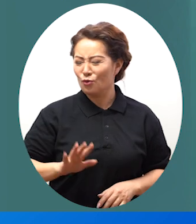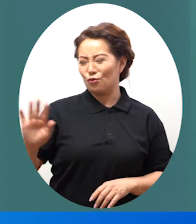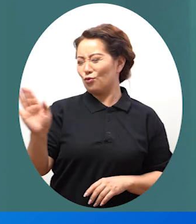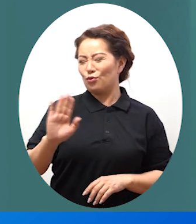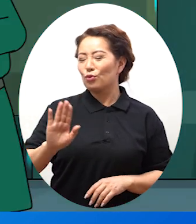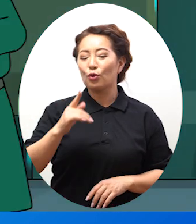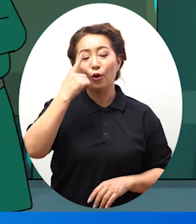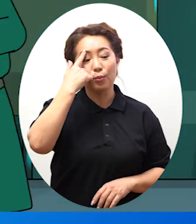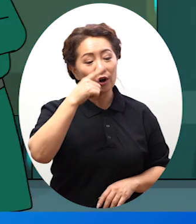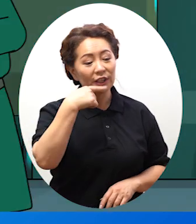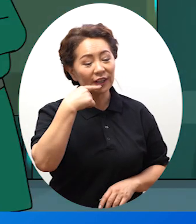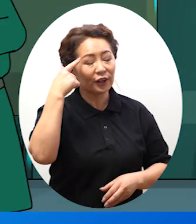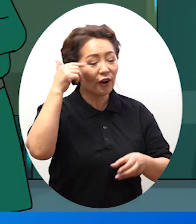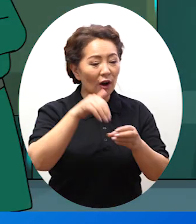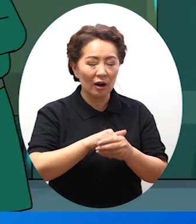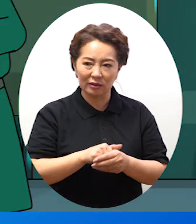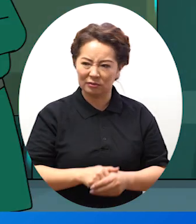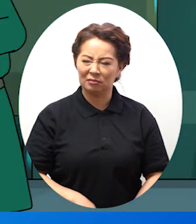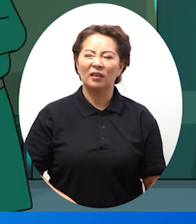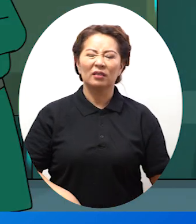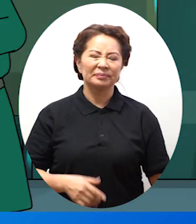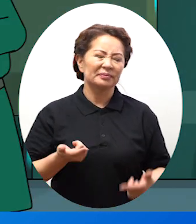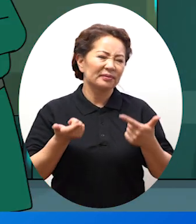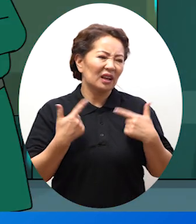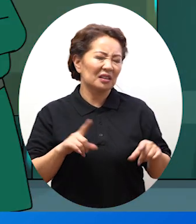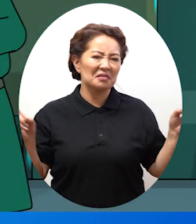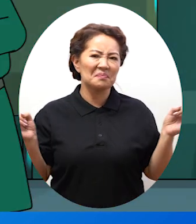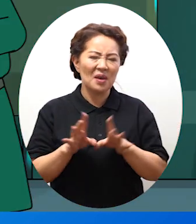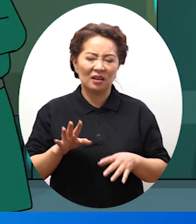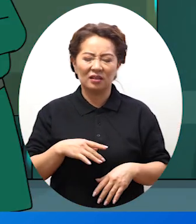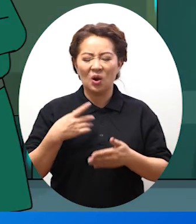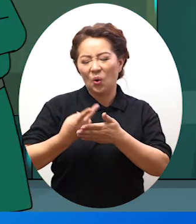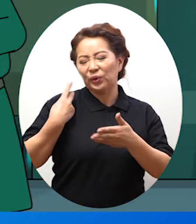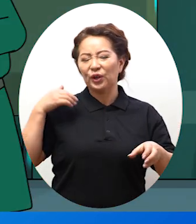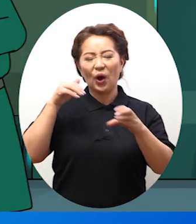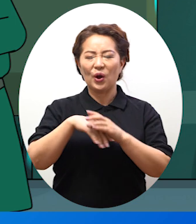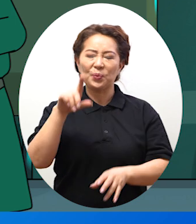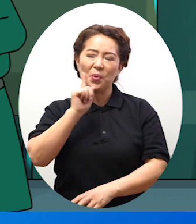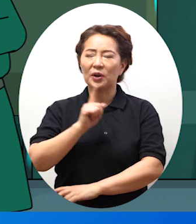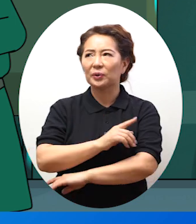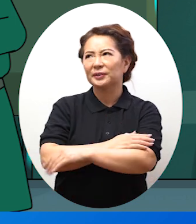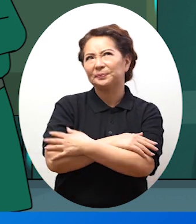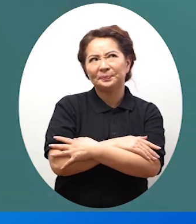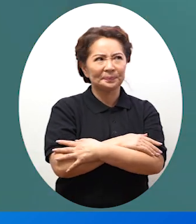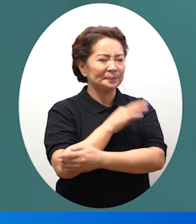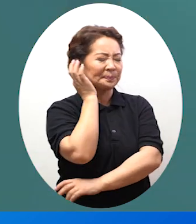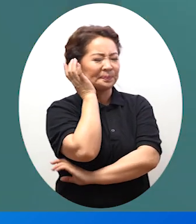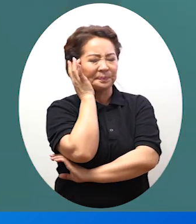болно. Гэнт нэг сонин. Үлгэрээр аялмааргүй ч юм шиг санагдаад явчлаа.